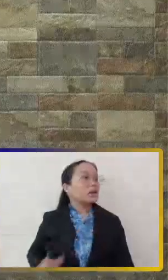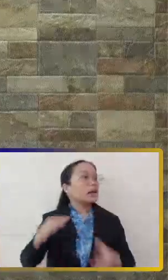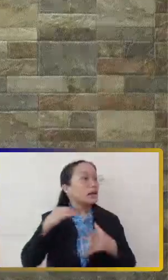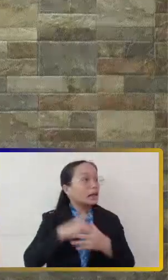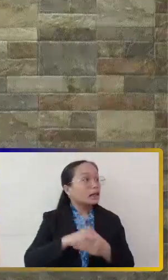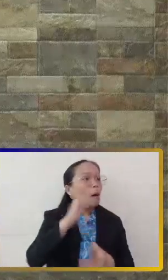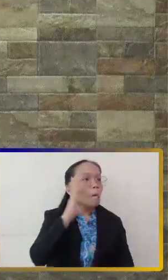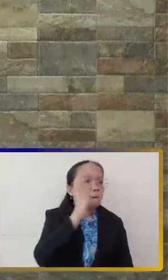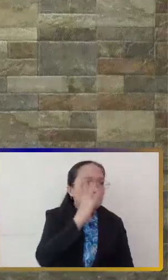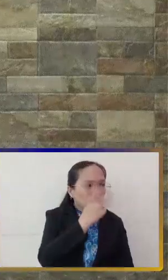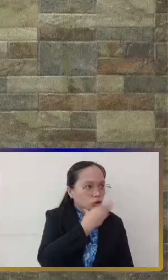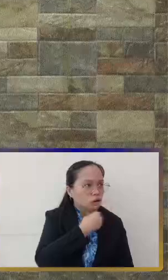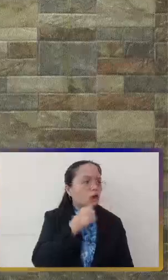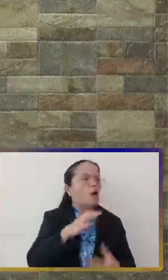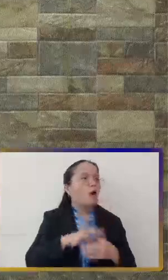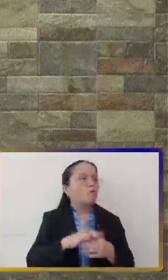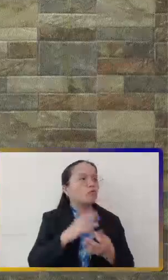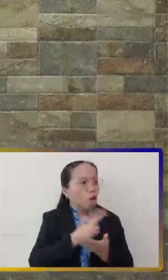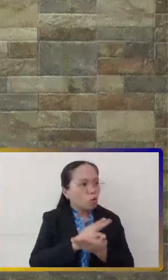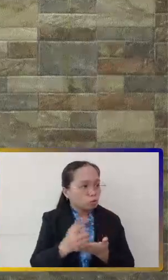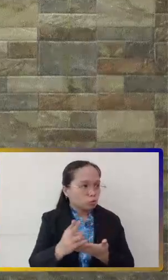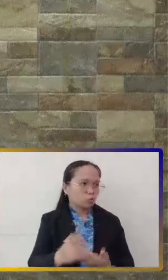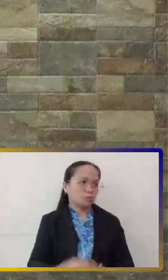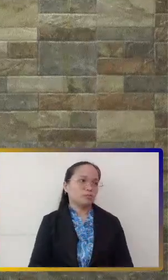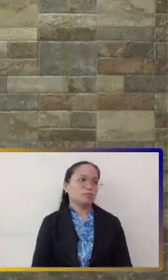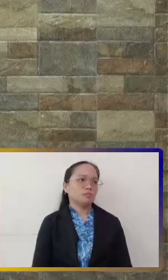of holiness.